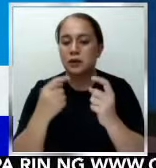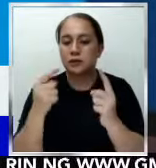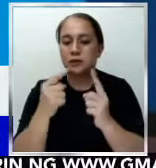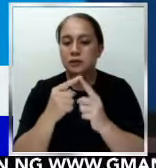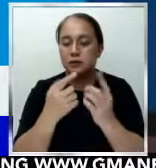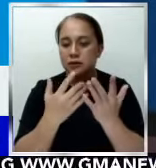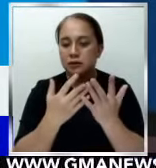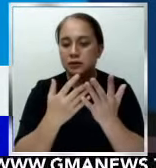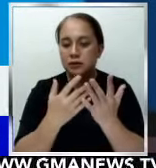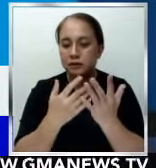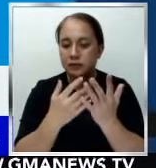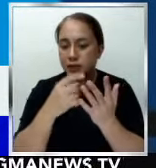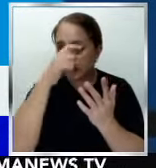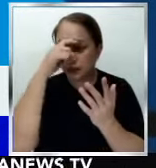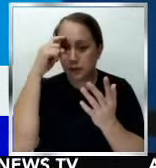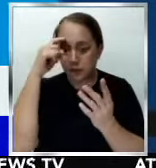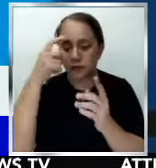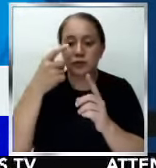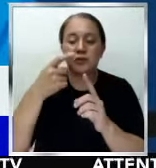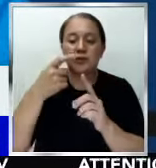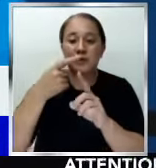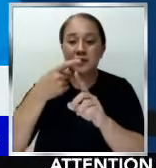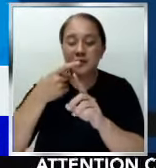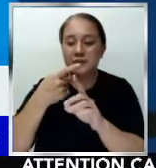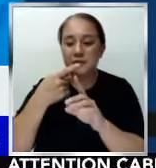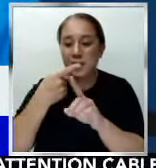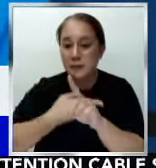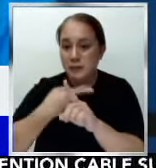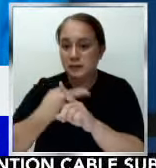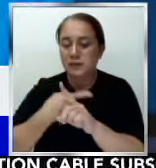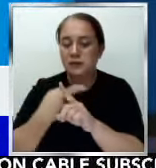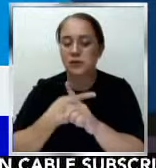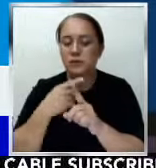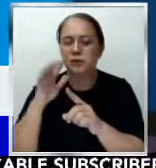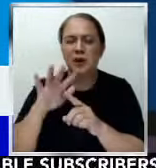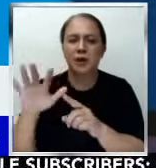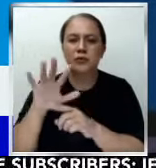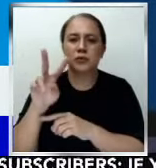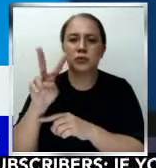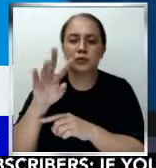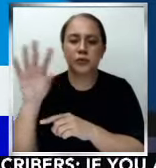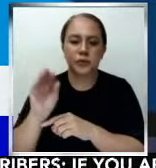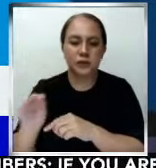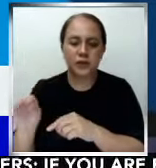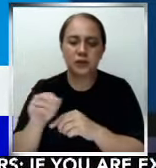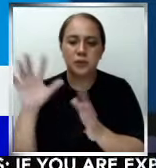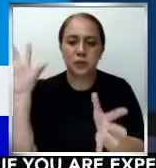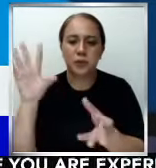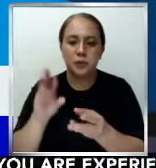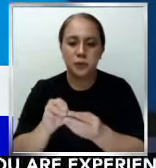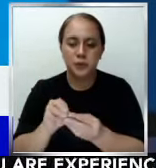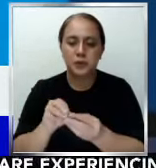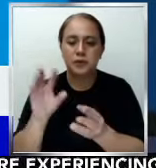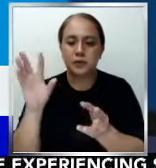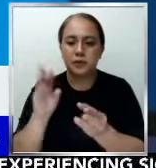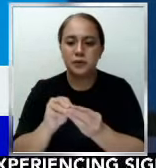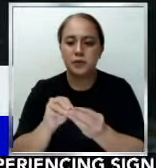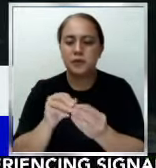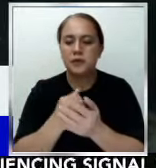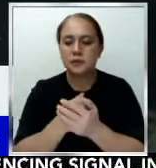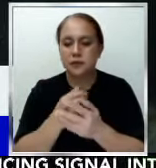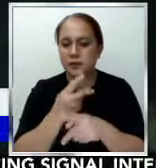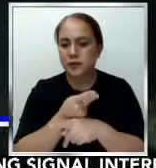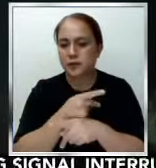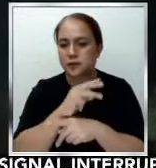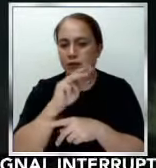And ito po ay equivalent to about 2% ng total production ng Maynilad.